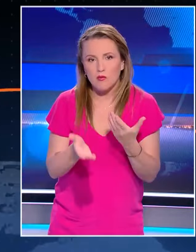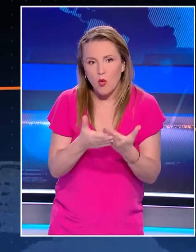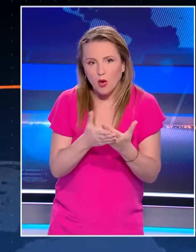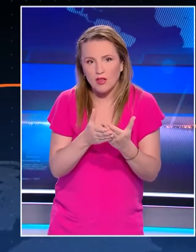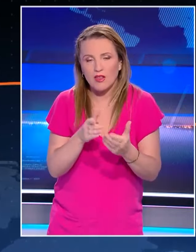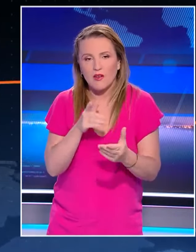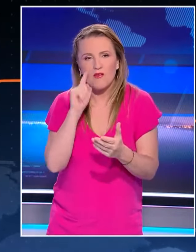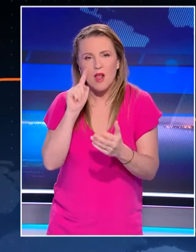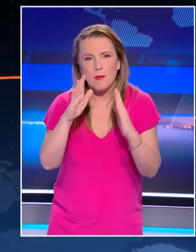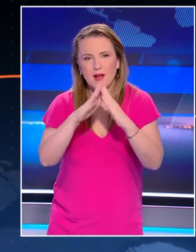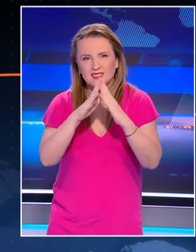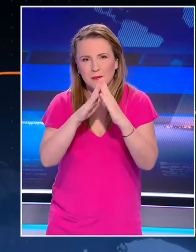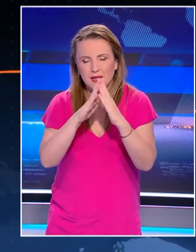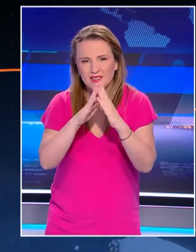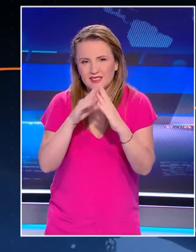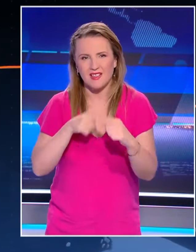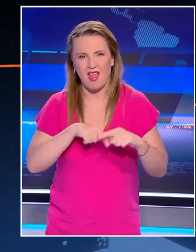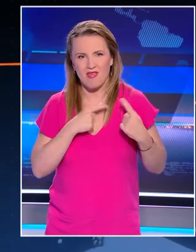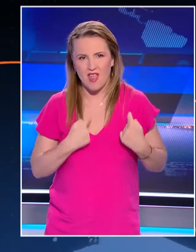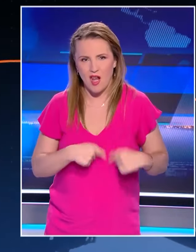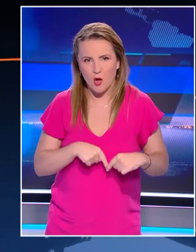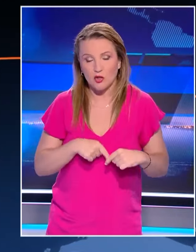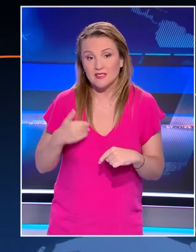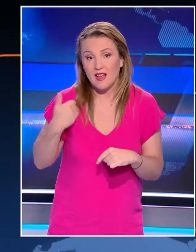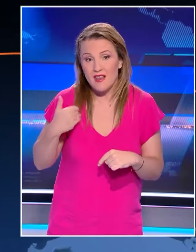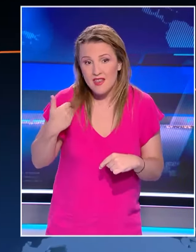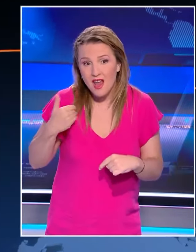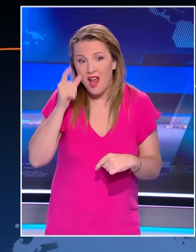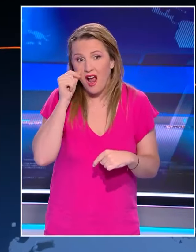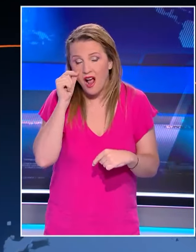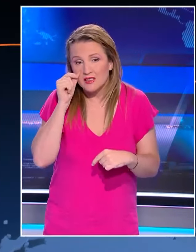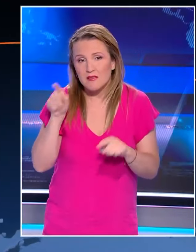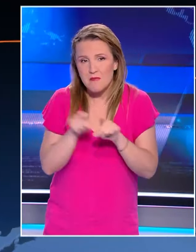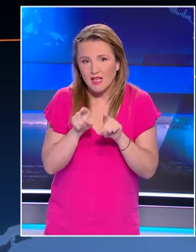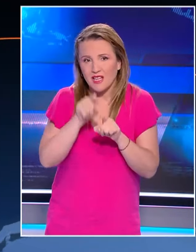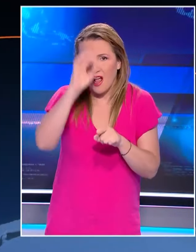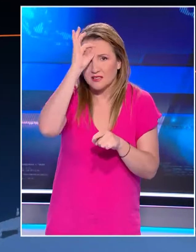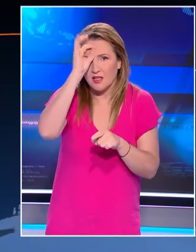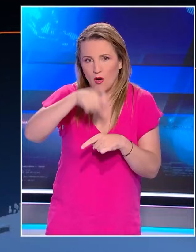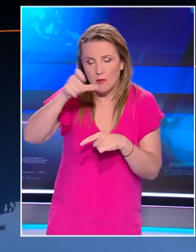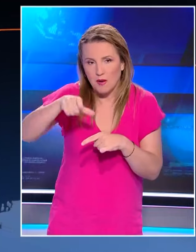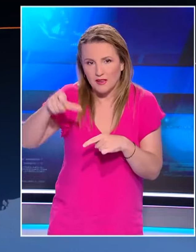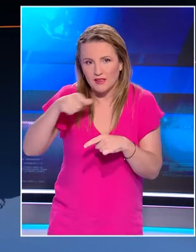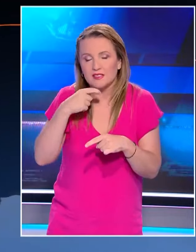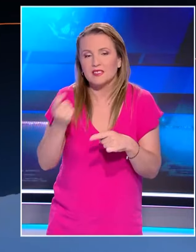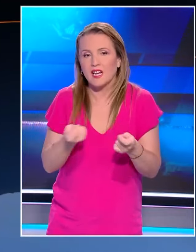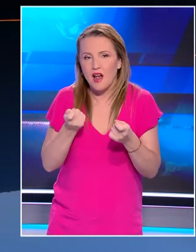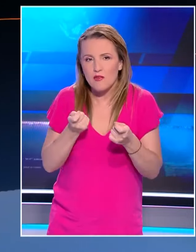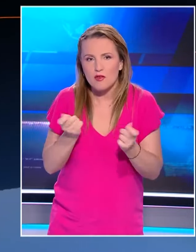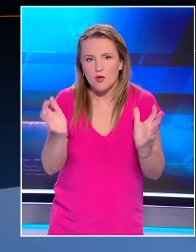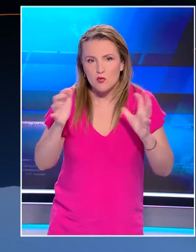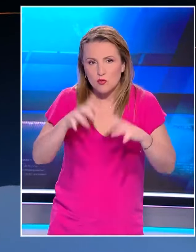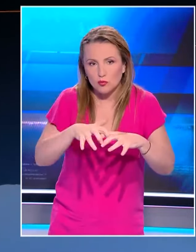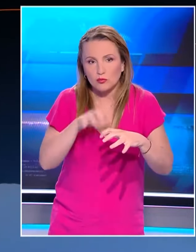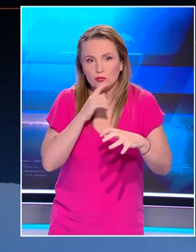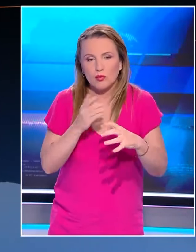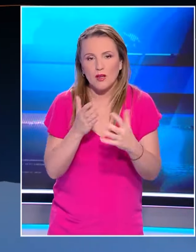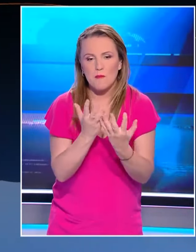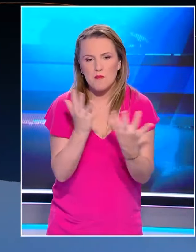Είναι ένα σπίτι, βλέπετε εδώ τα παιδιά, τους εθελοντές, νέα παιδιά, νέα παλικάρια μαζί με αστυνομικούς. Βλέπετε με άντρες στη σημαίνει να